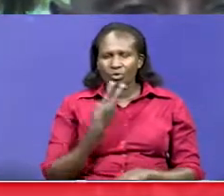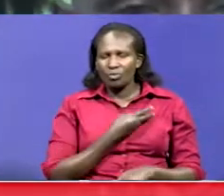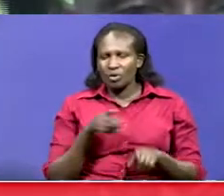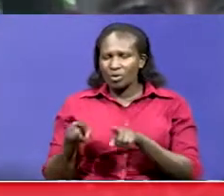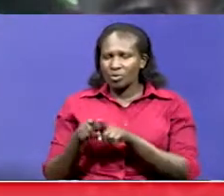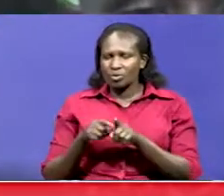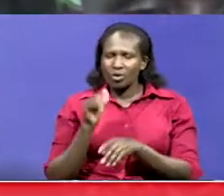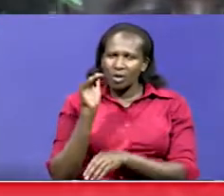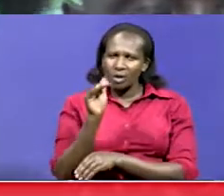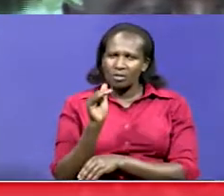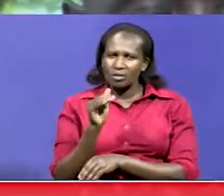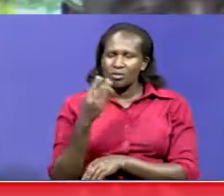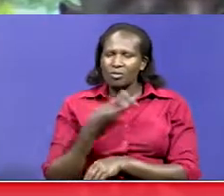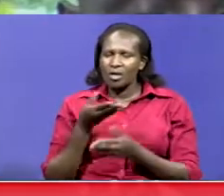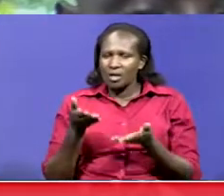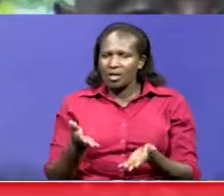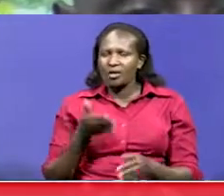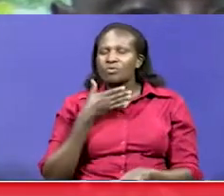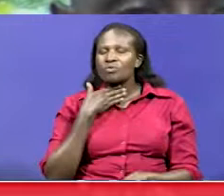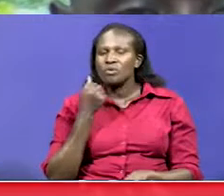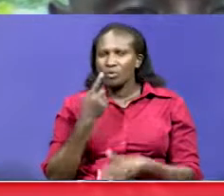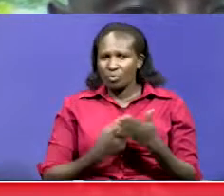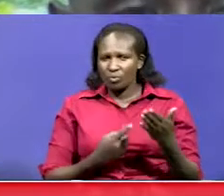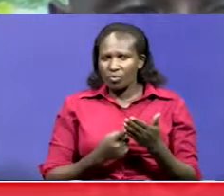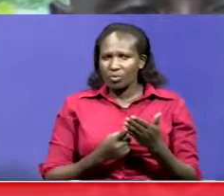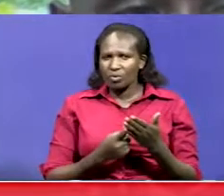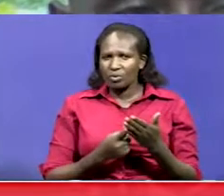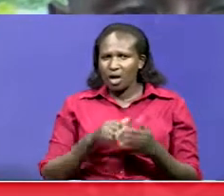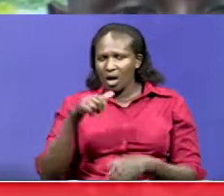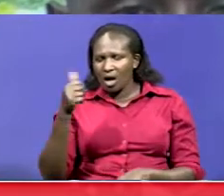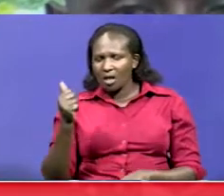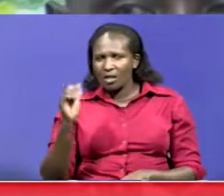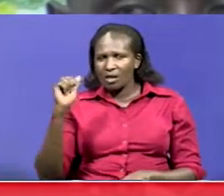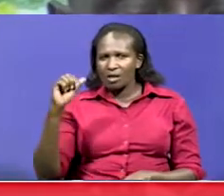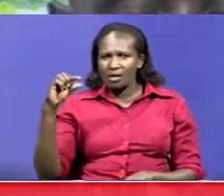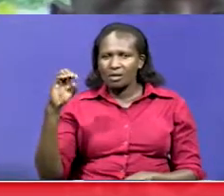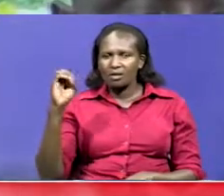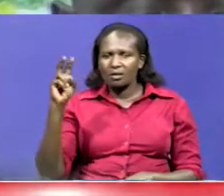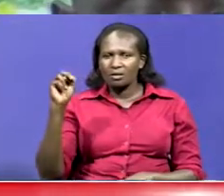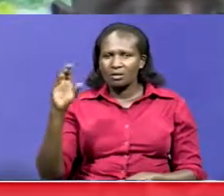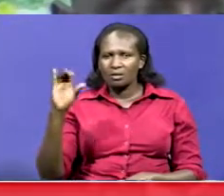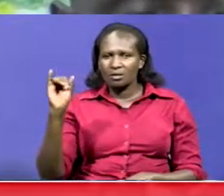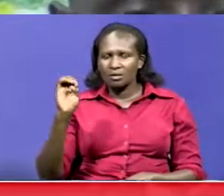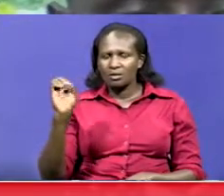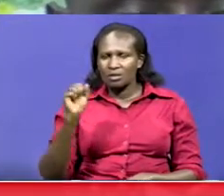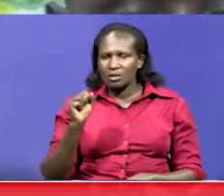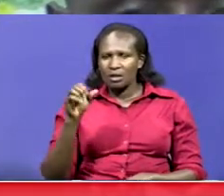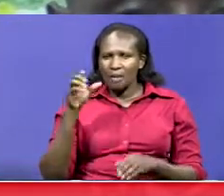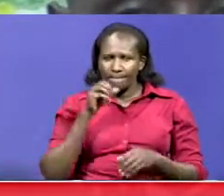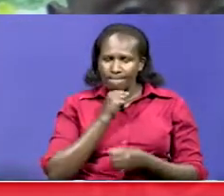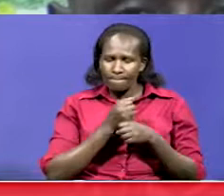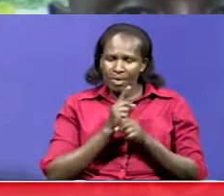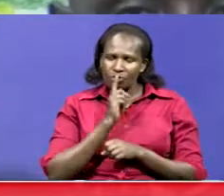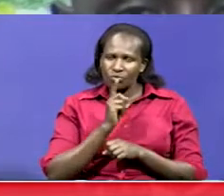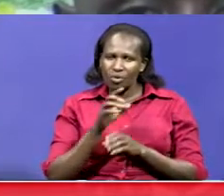ask, that's why we are here, we want the other agencies also to make sure that they do get into this